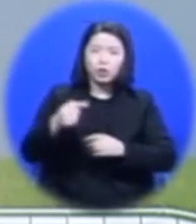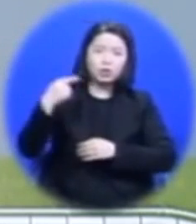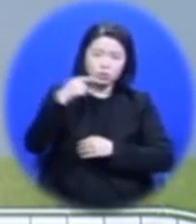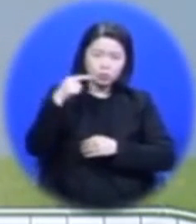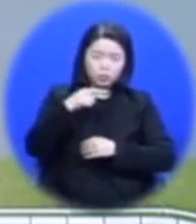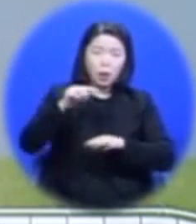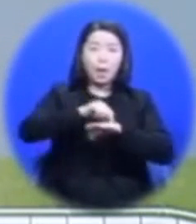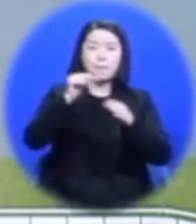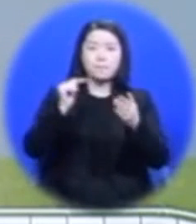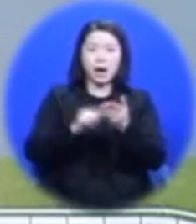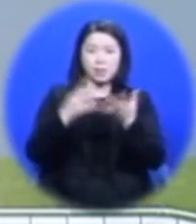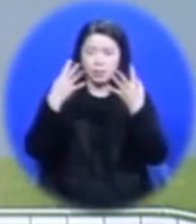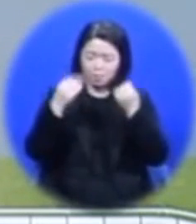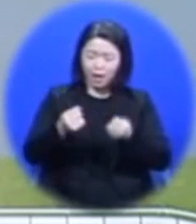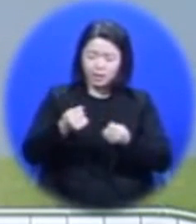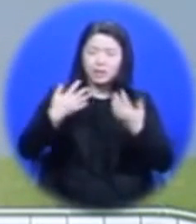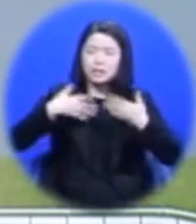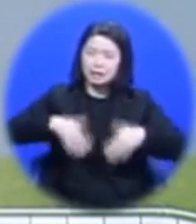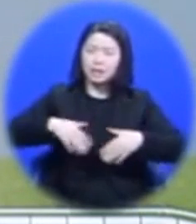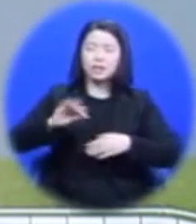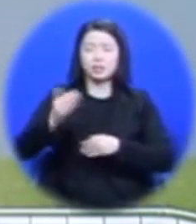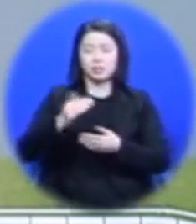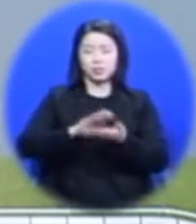순종하는 마음이 많이 약해졌어요.